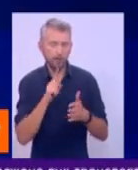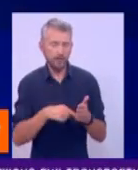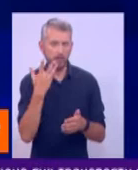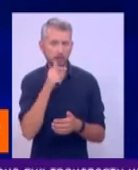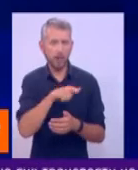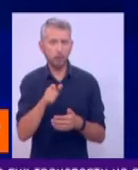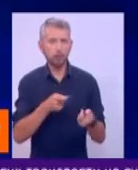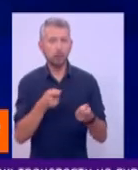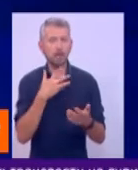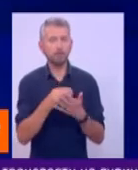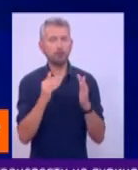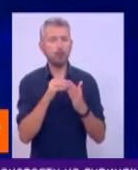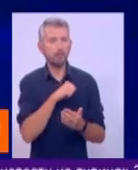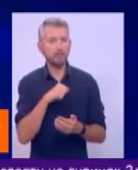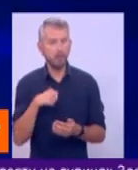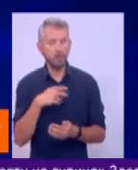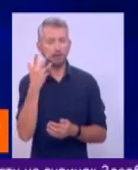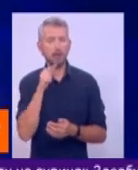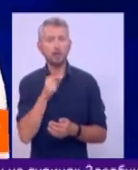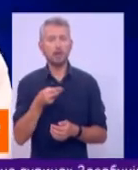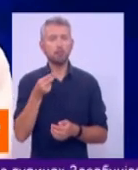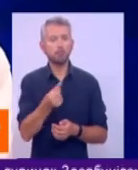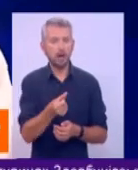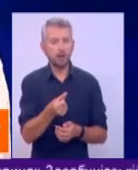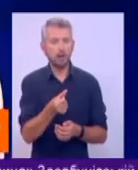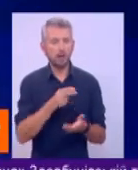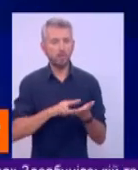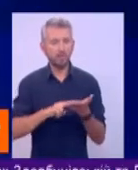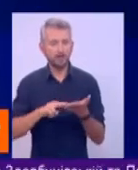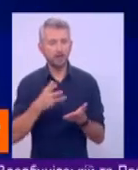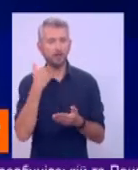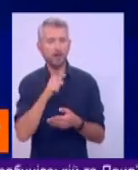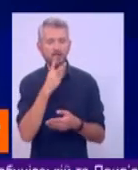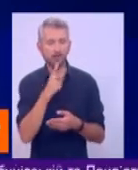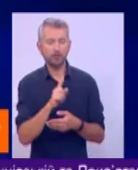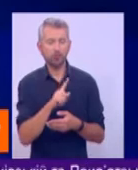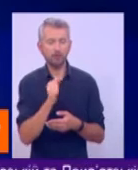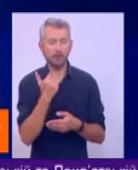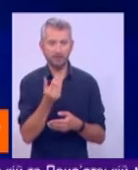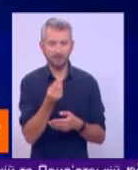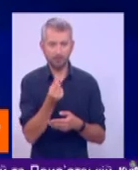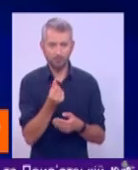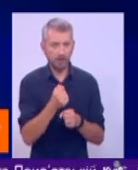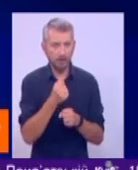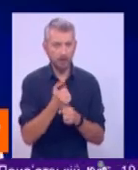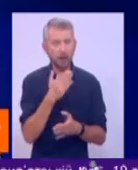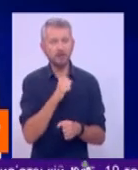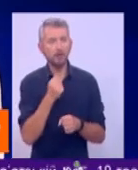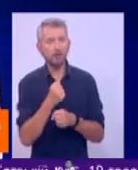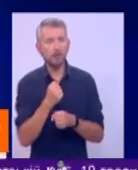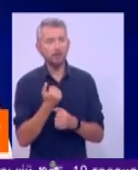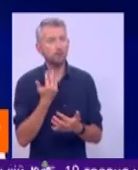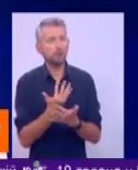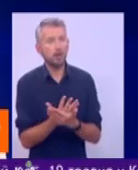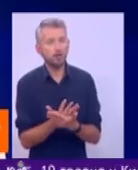люди управляют своим домом сами, когда они платят внески, и когда они видят, что за их внески делается, а если не делается, то